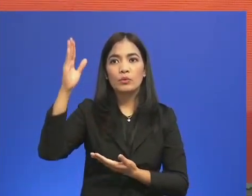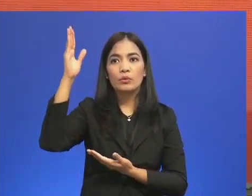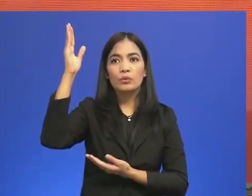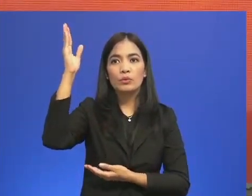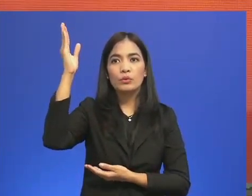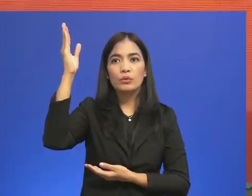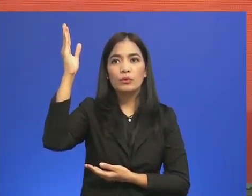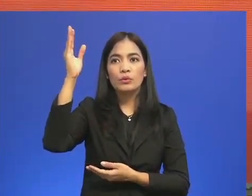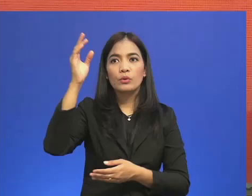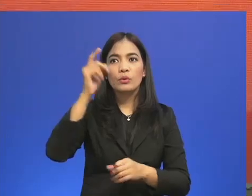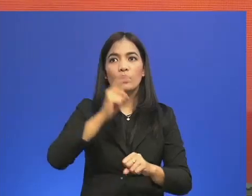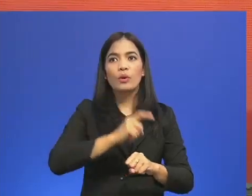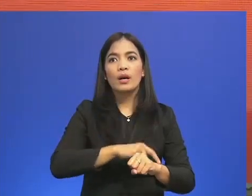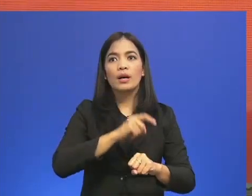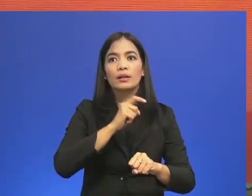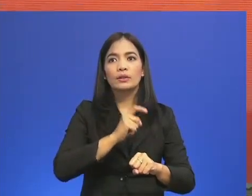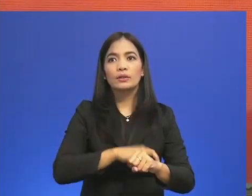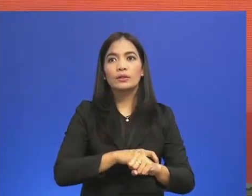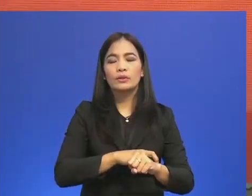selagi